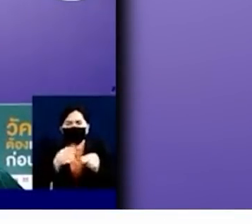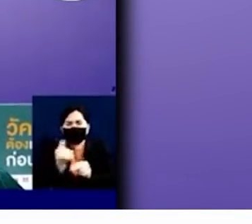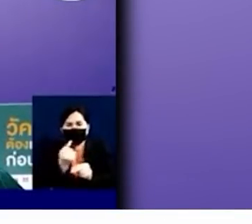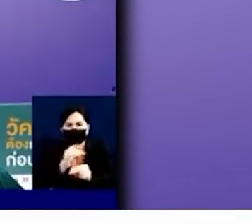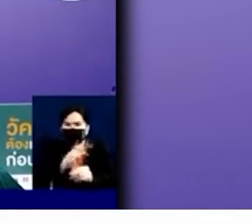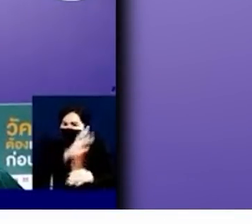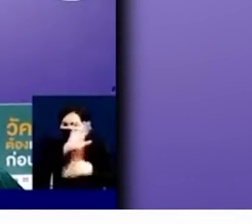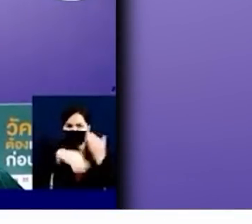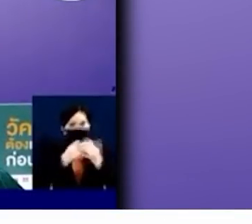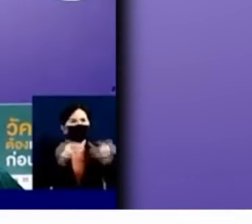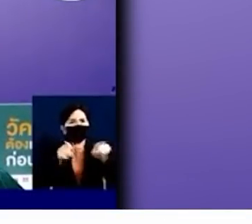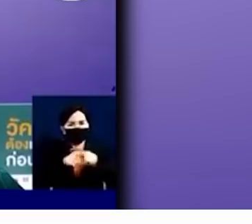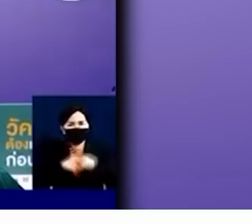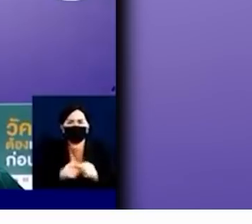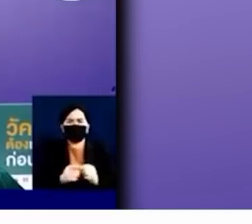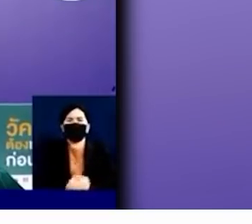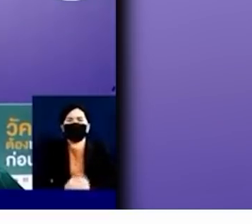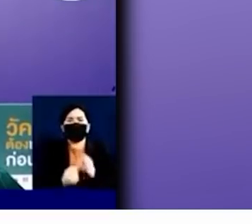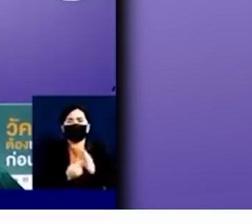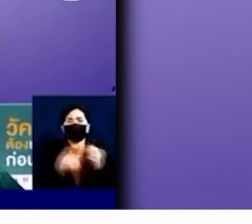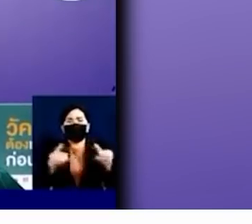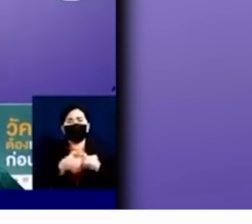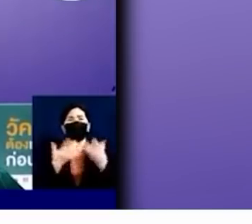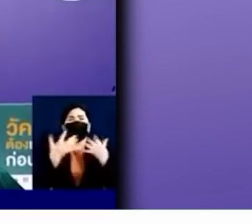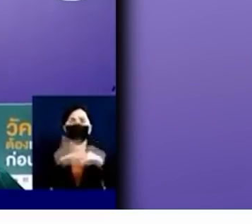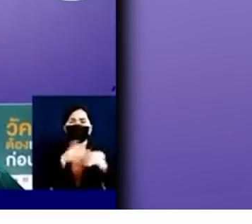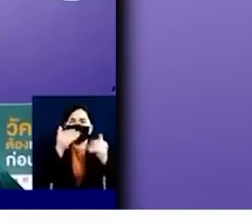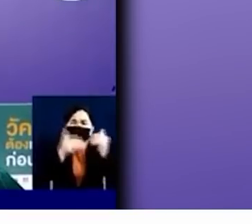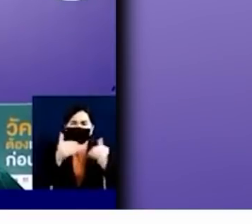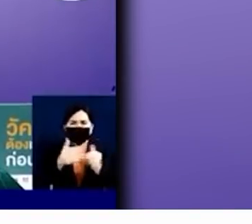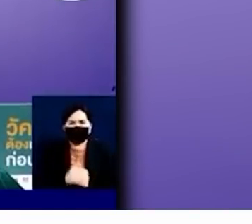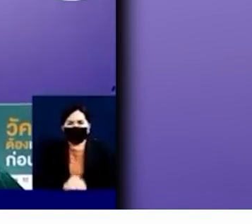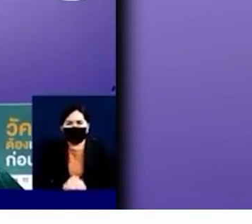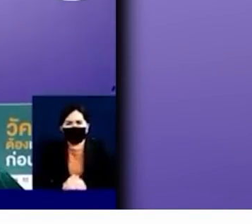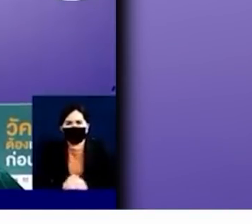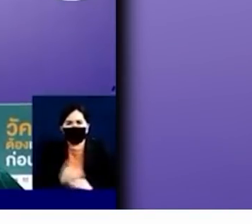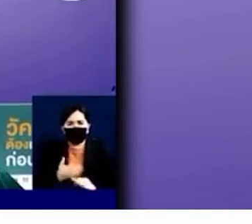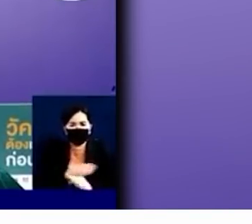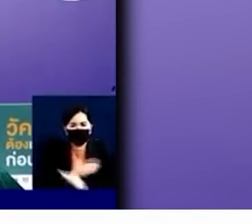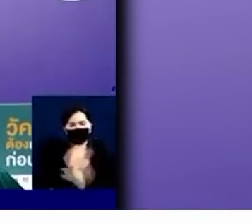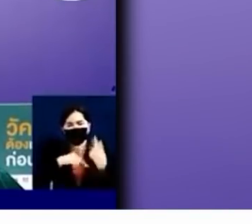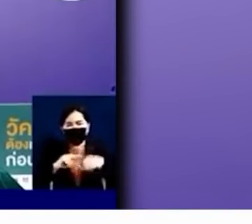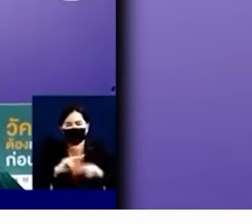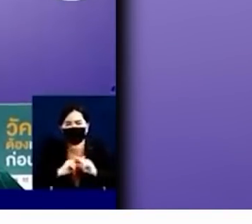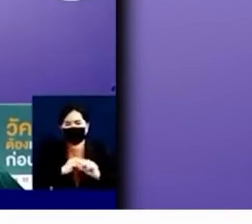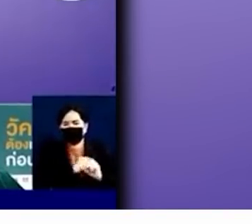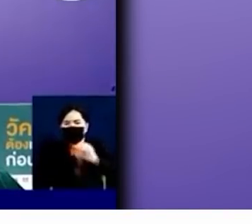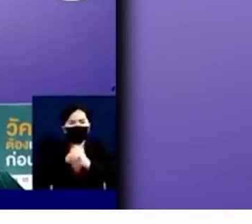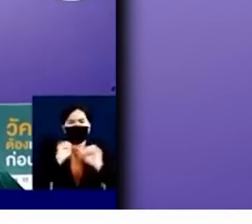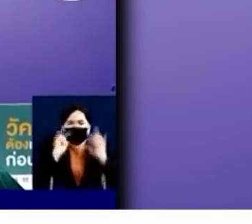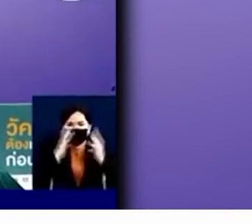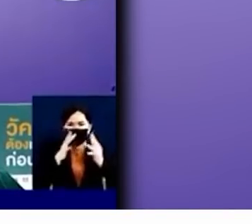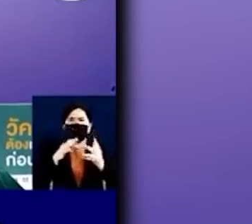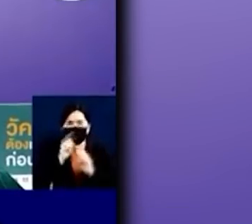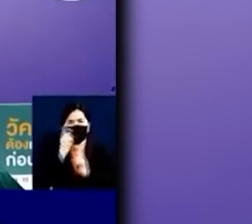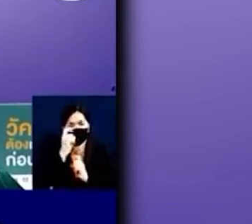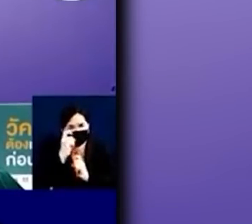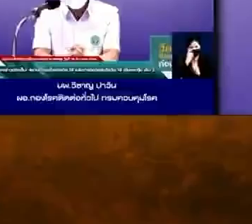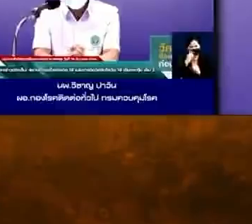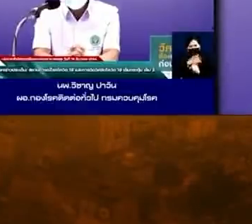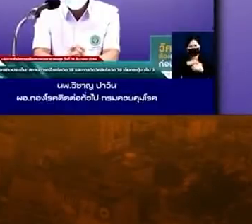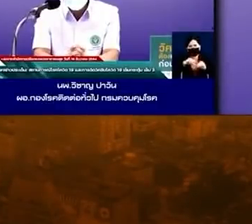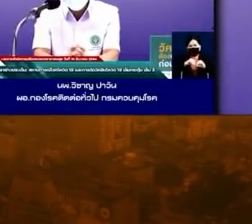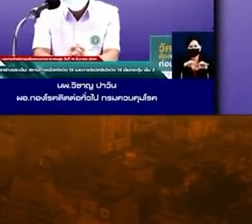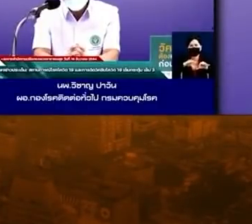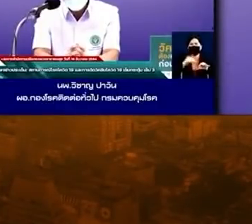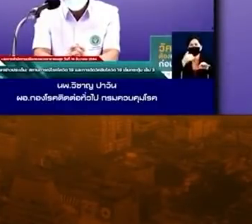ตุ้นโดยคณะอนุกรรมการสร้างเสริมภูมิคุ้มกันโรคแนะนำมาดังนี้โปรดฟังค่ะฉีดวัคซีนเชื้อตาย2